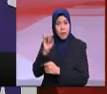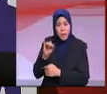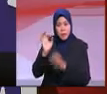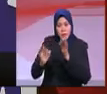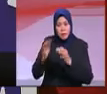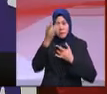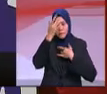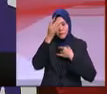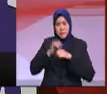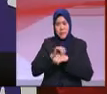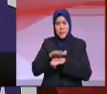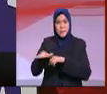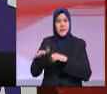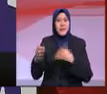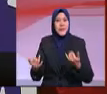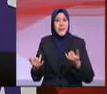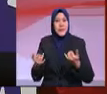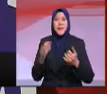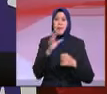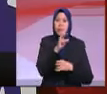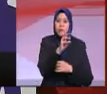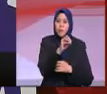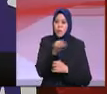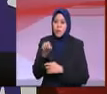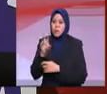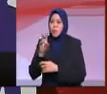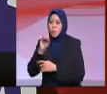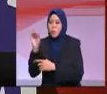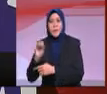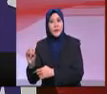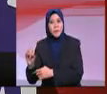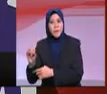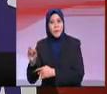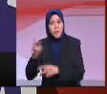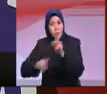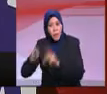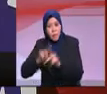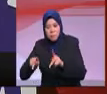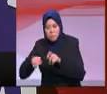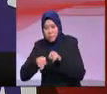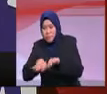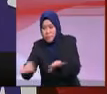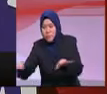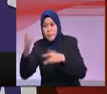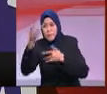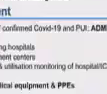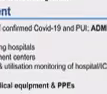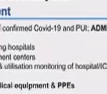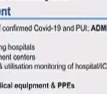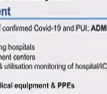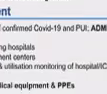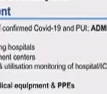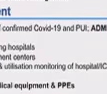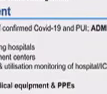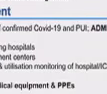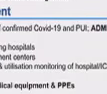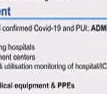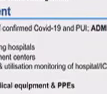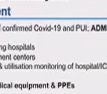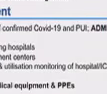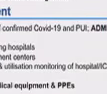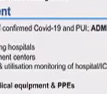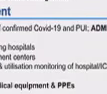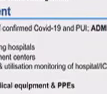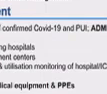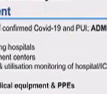kalau 60 ataupun 70% daripada penduduk dijangkiti, jadi mungkin ada kelompok